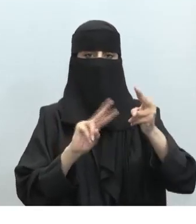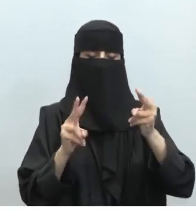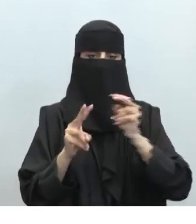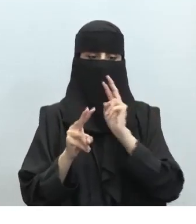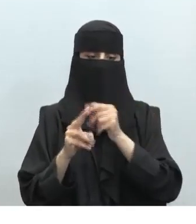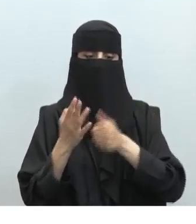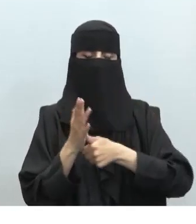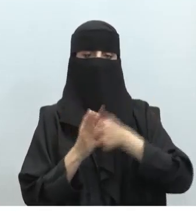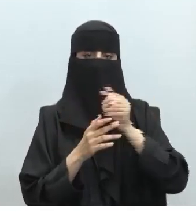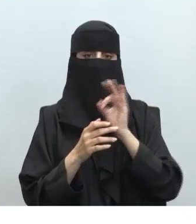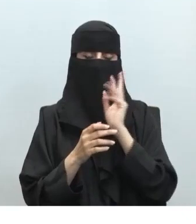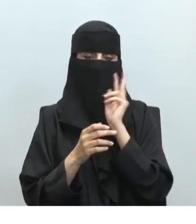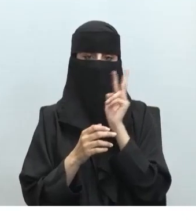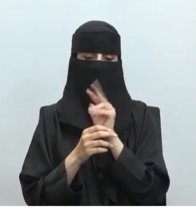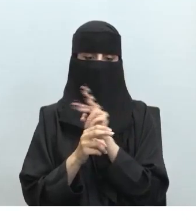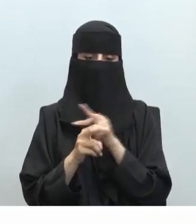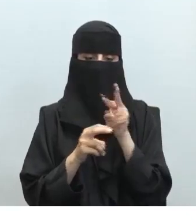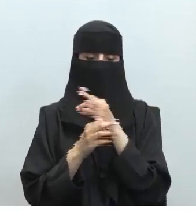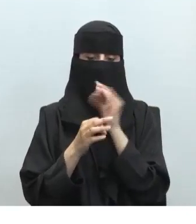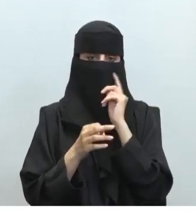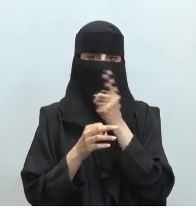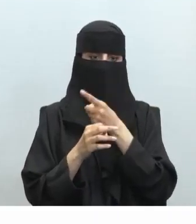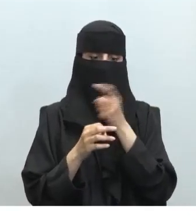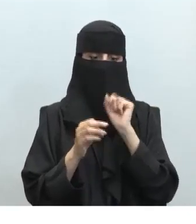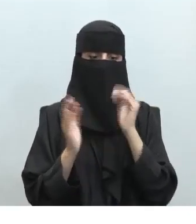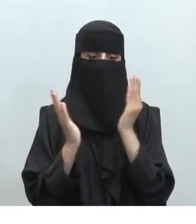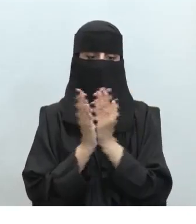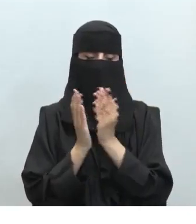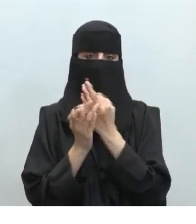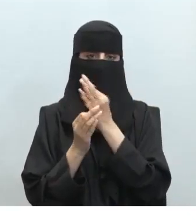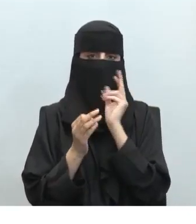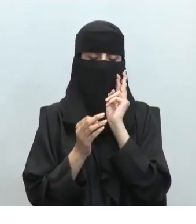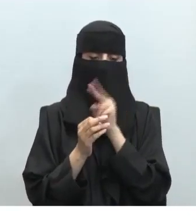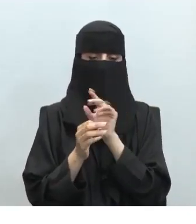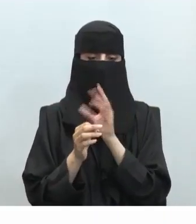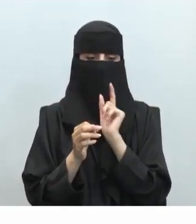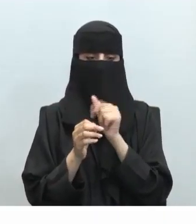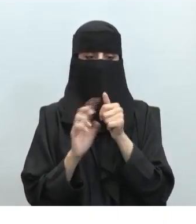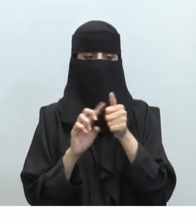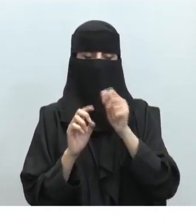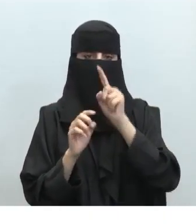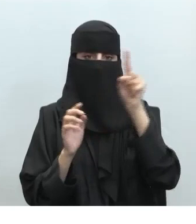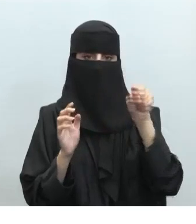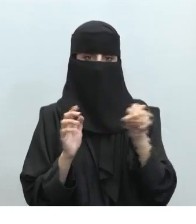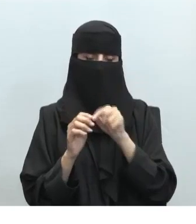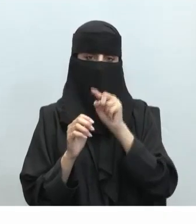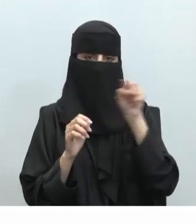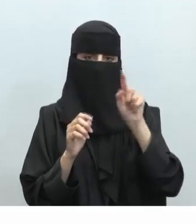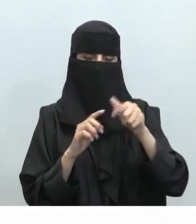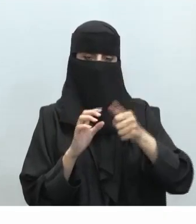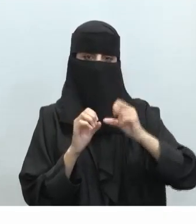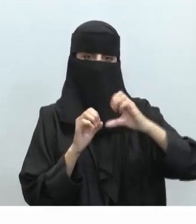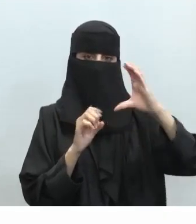بتفوق الجينات لعلنا كنا متفقين سويا خلال دراستنا لهذا الدرس بان حرف اي كابيتال هو المسؤول عن